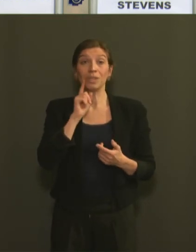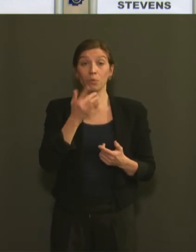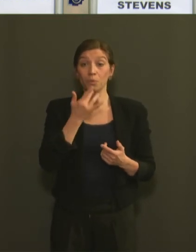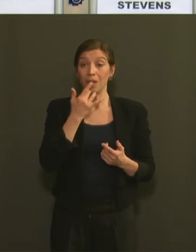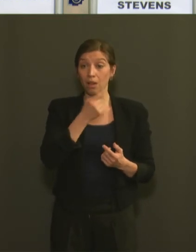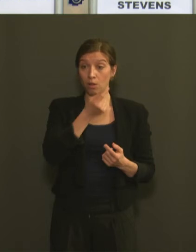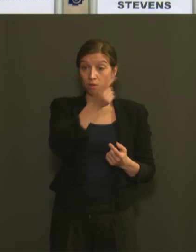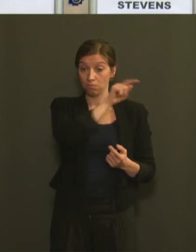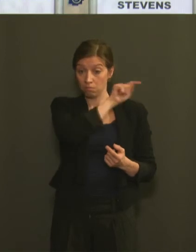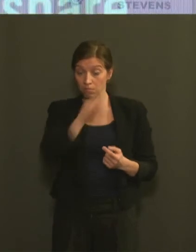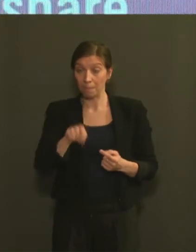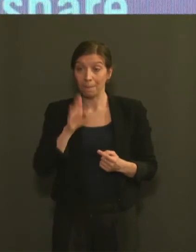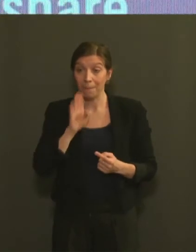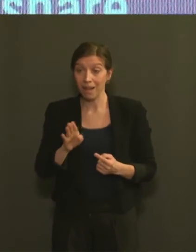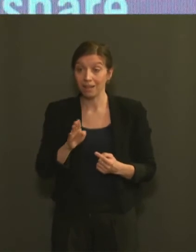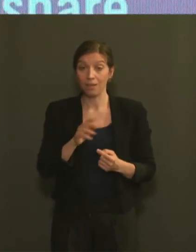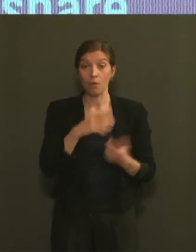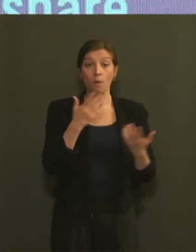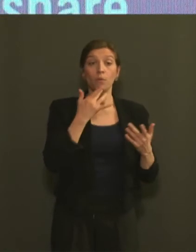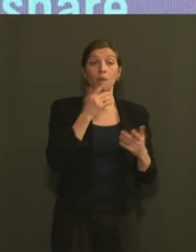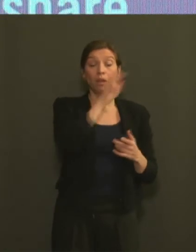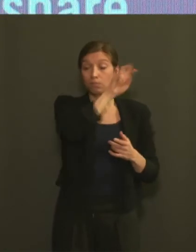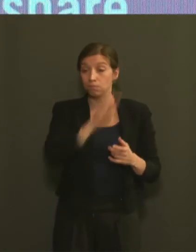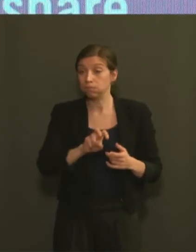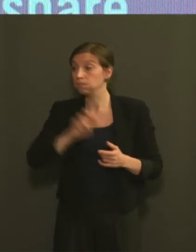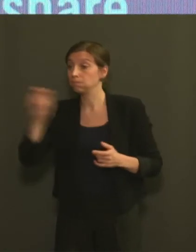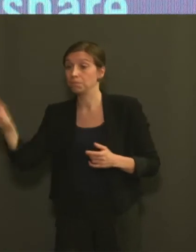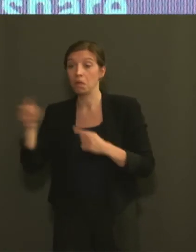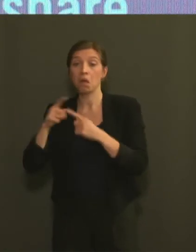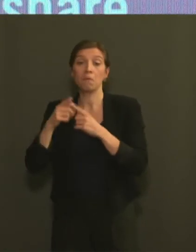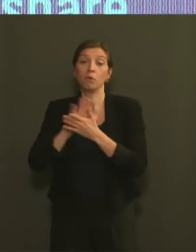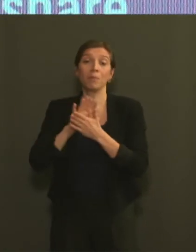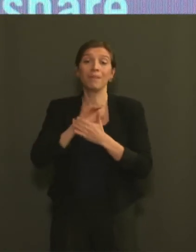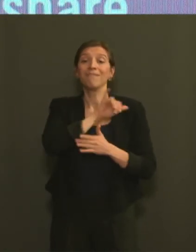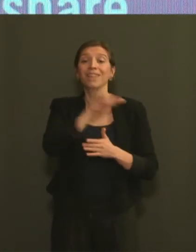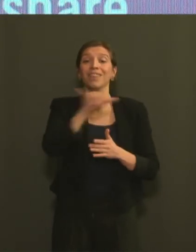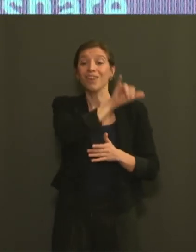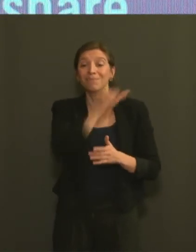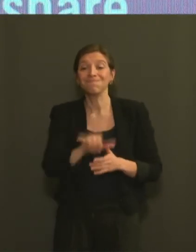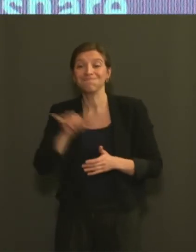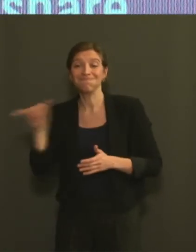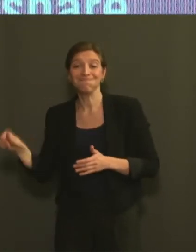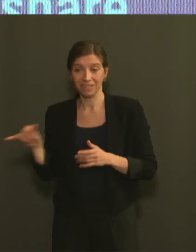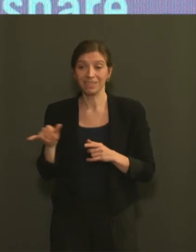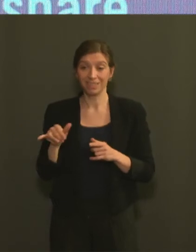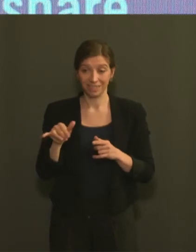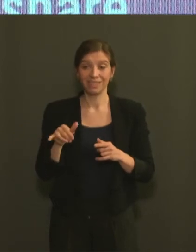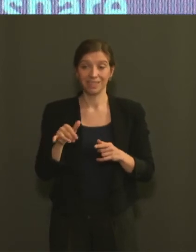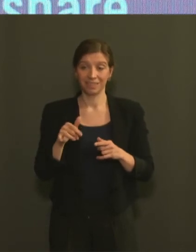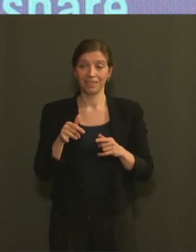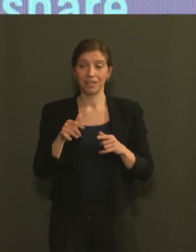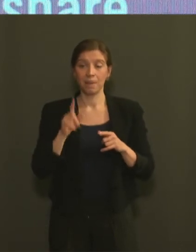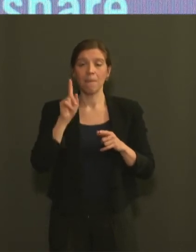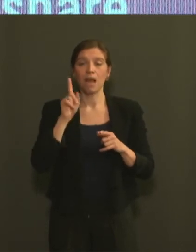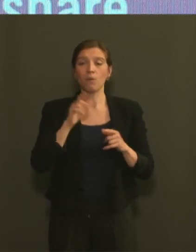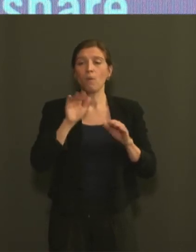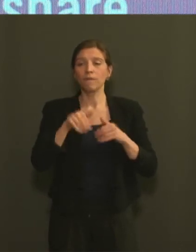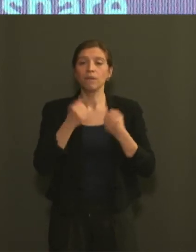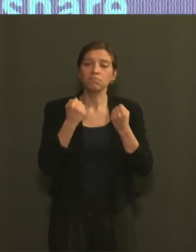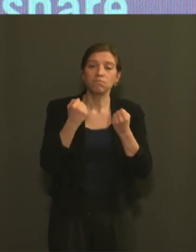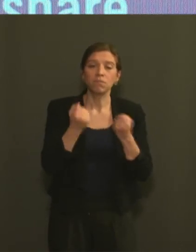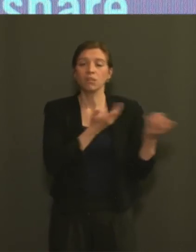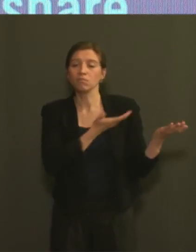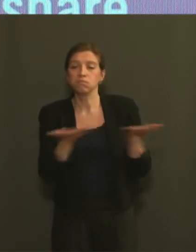innocente vrai bref molik n'hésitez pas si vous êtes au plus folk